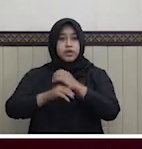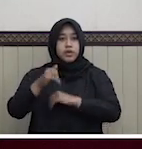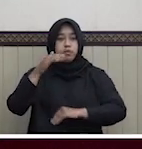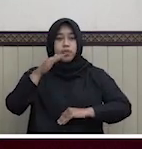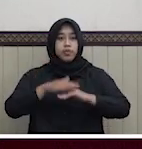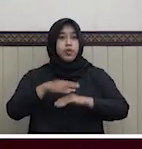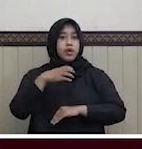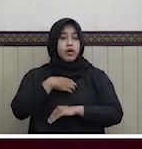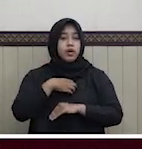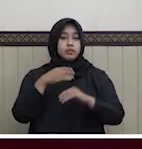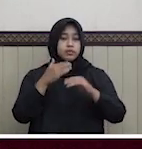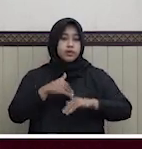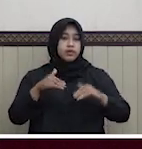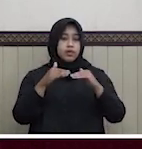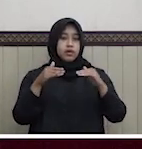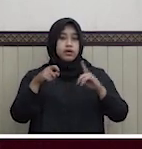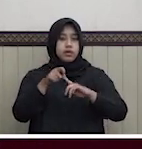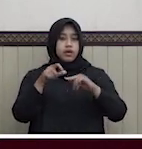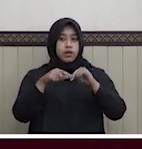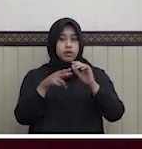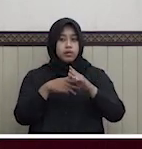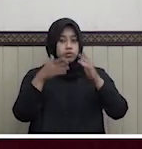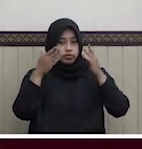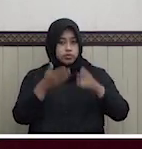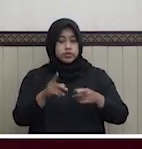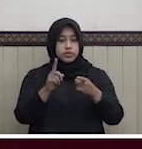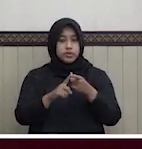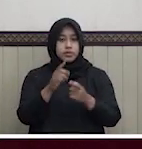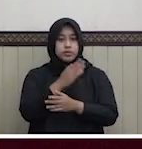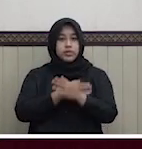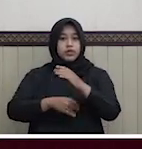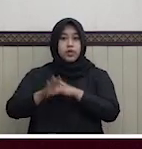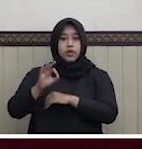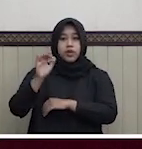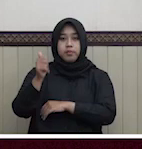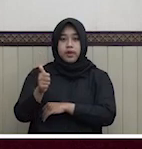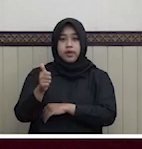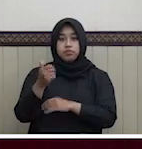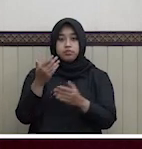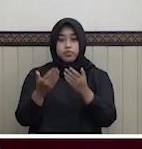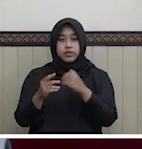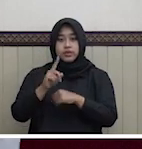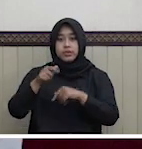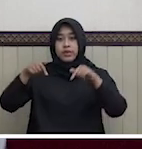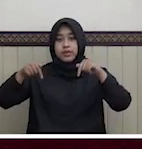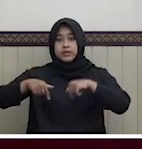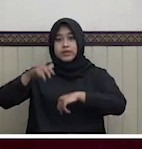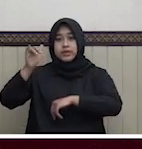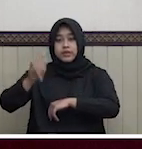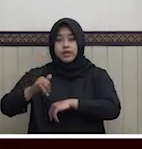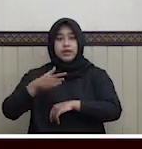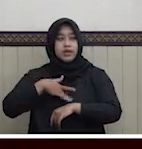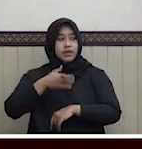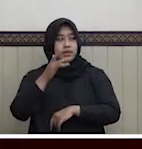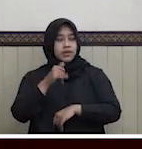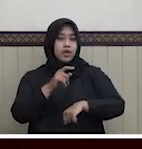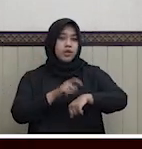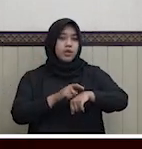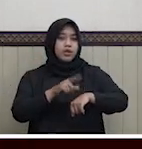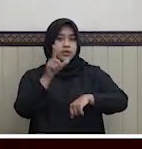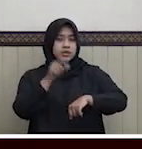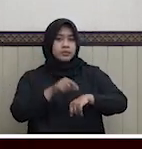pemandangan hak untuk keadilan karenanya teman-teman disable by Oke baik mungkin sampai di sini ya enggak